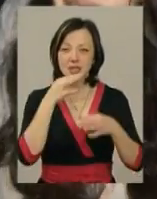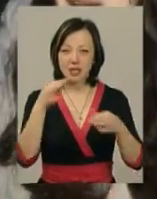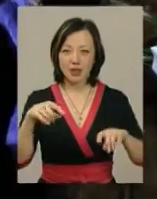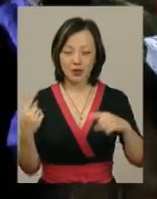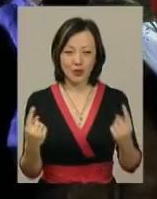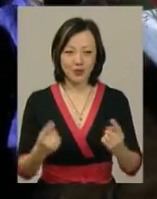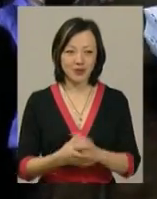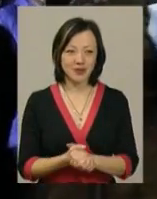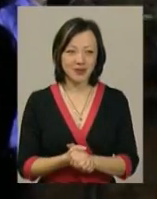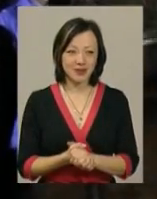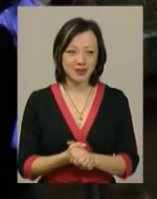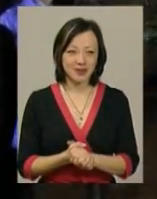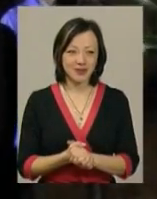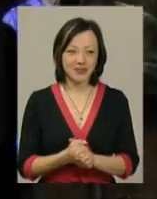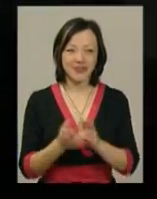одному.